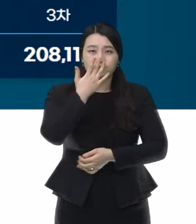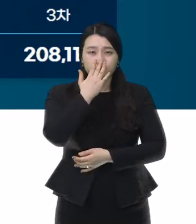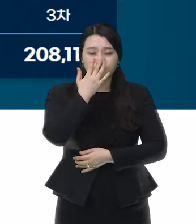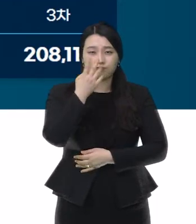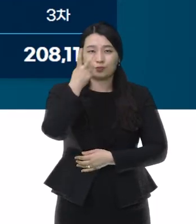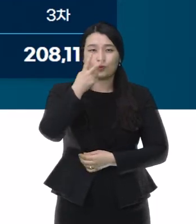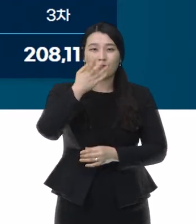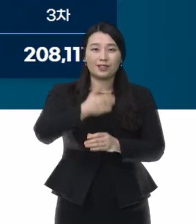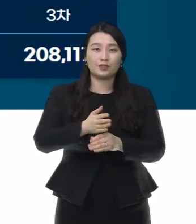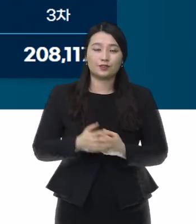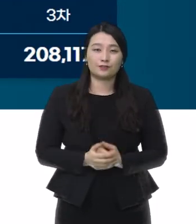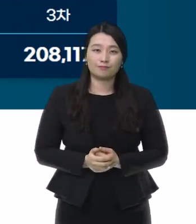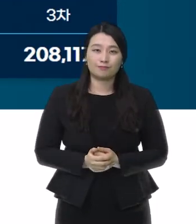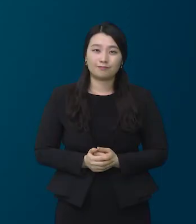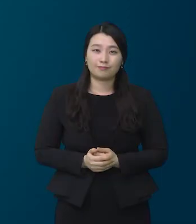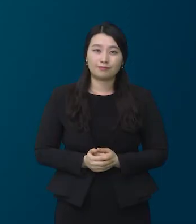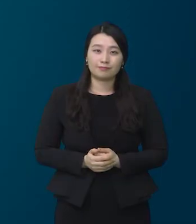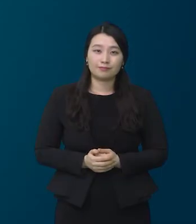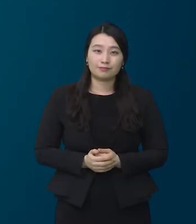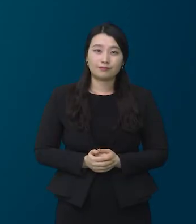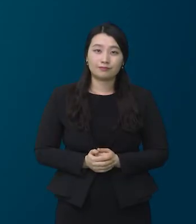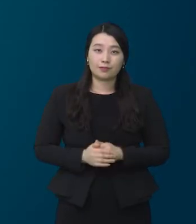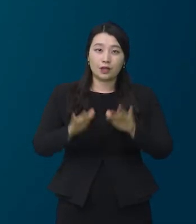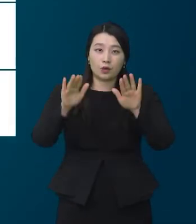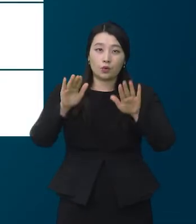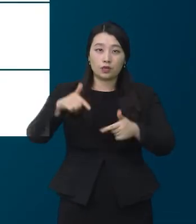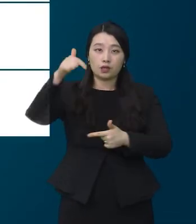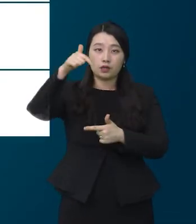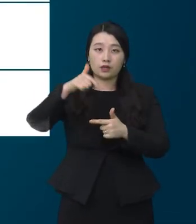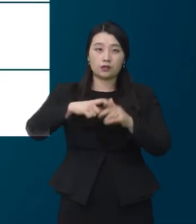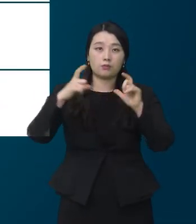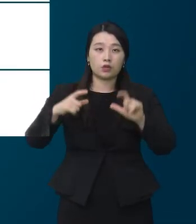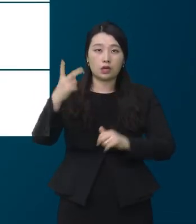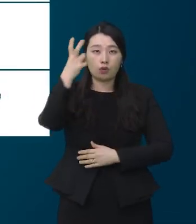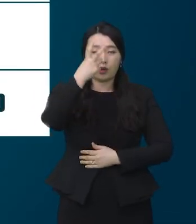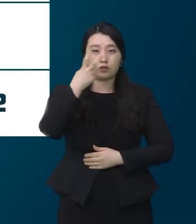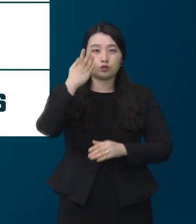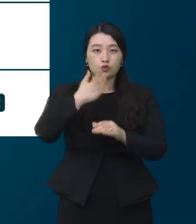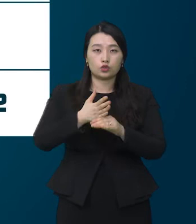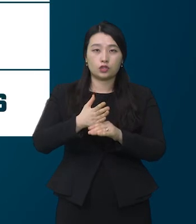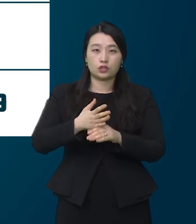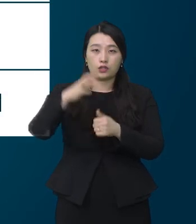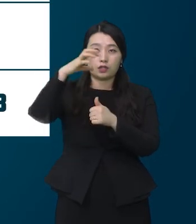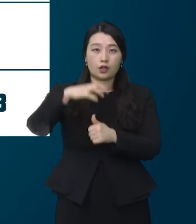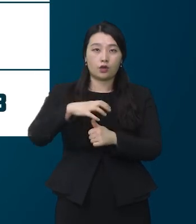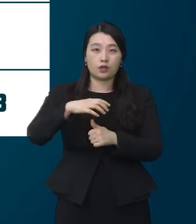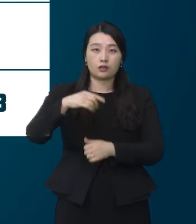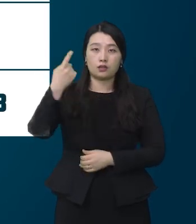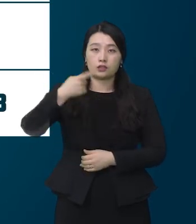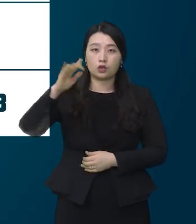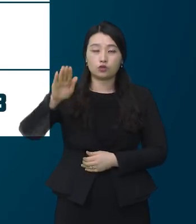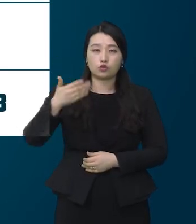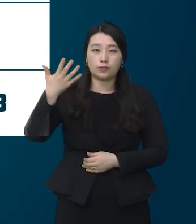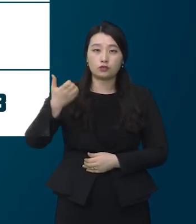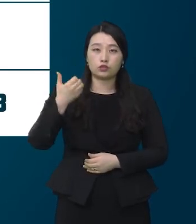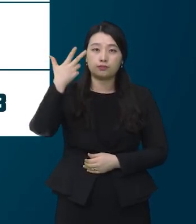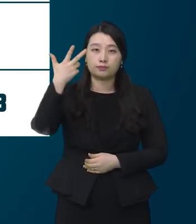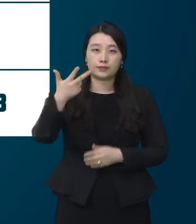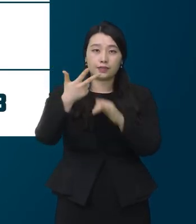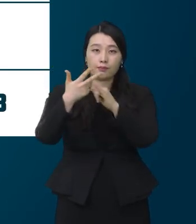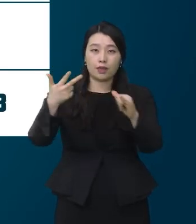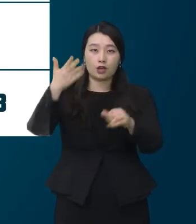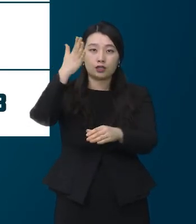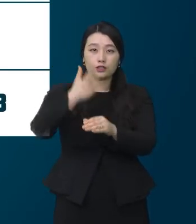역학조사를 진행중입니다 오늘 현재 강남구가 관리하고 있는 자 다경이 자는 1997년 이며